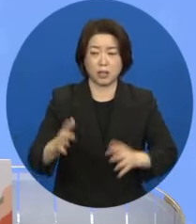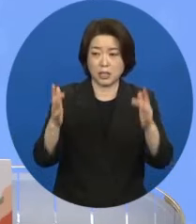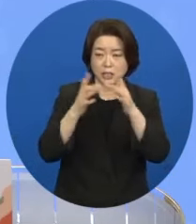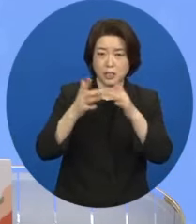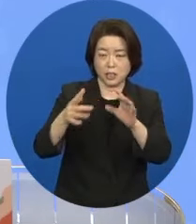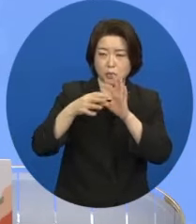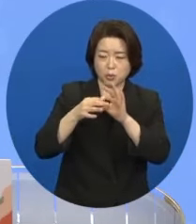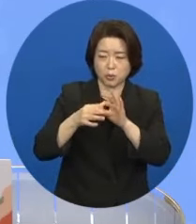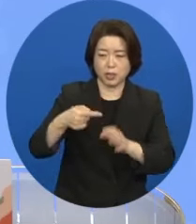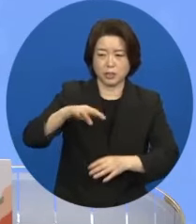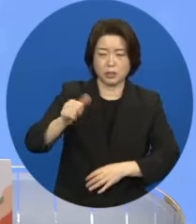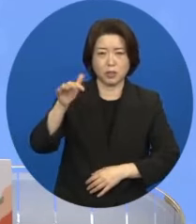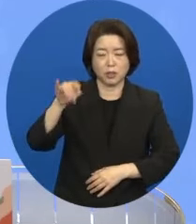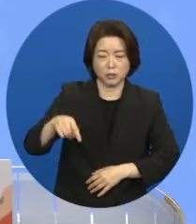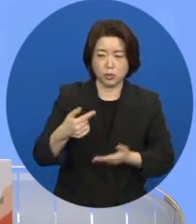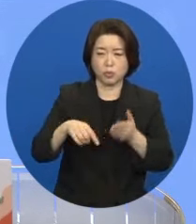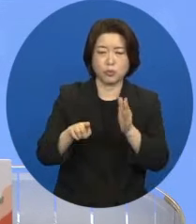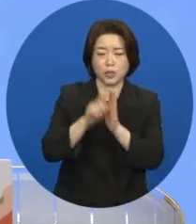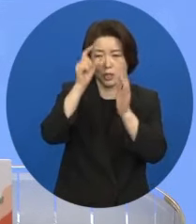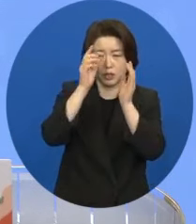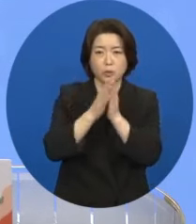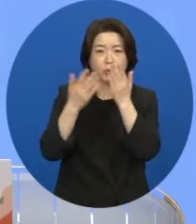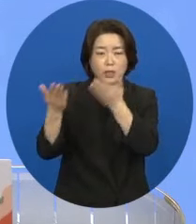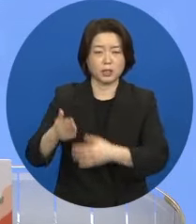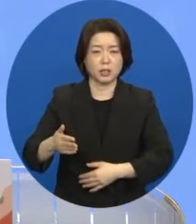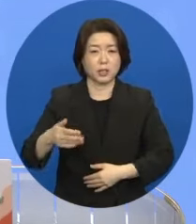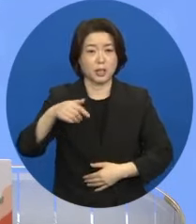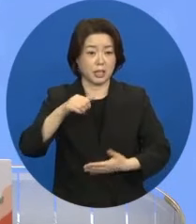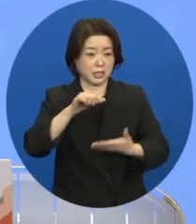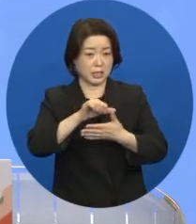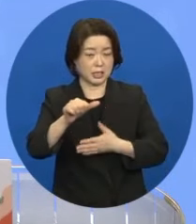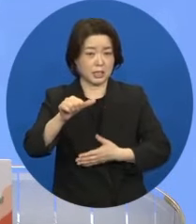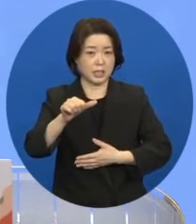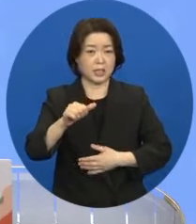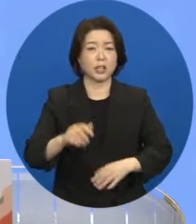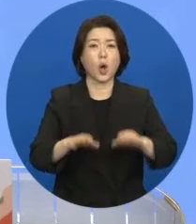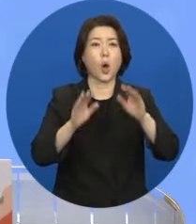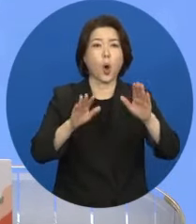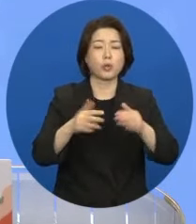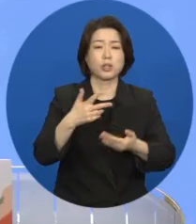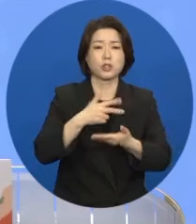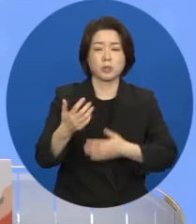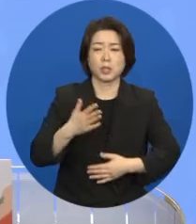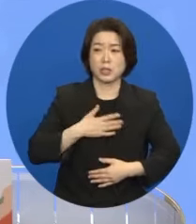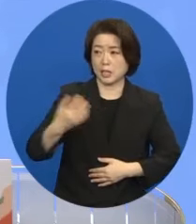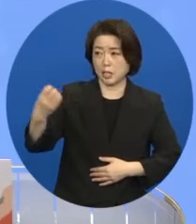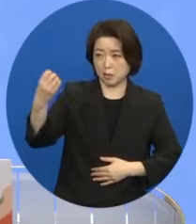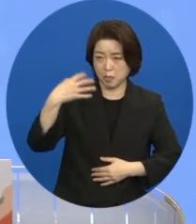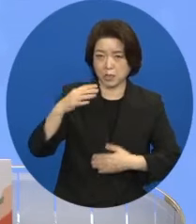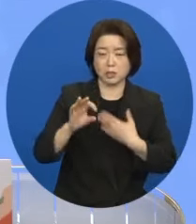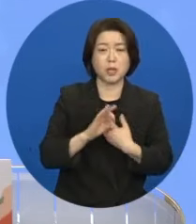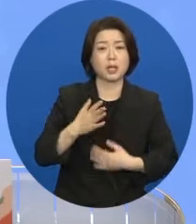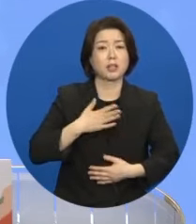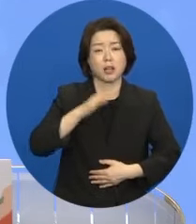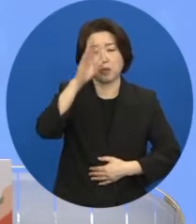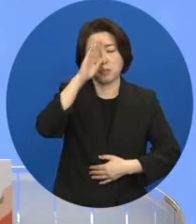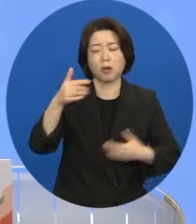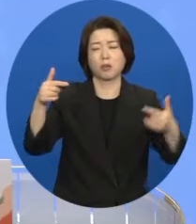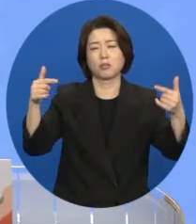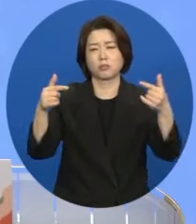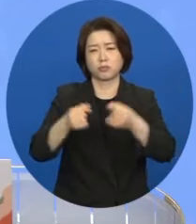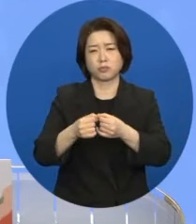통해서 손를 위해서 기도하는데 손가 그랬어요 오늘이라도 주님께서 나에게 말씀하시면 저 나할 수